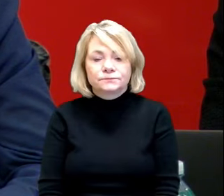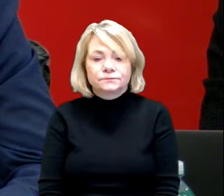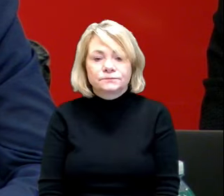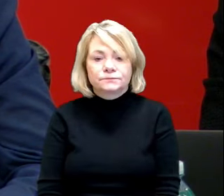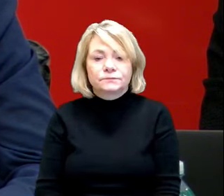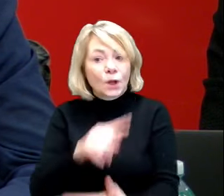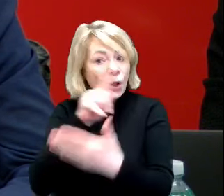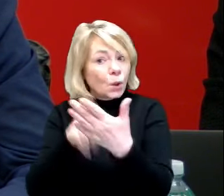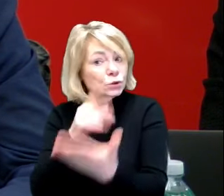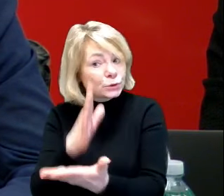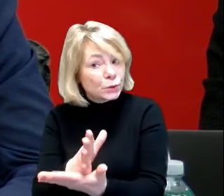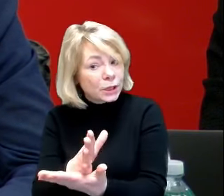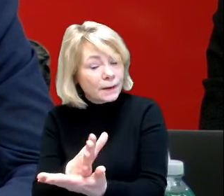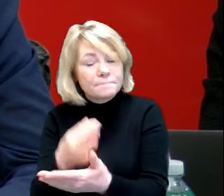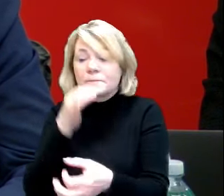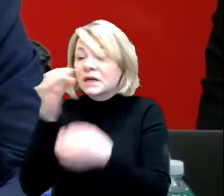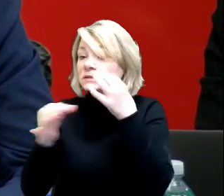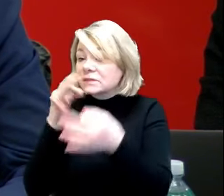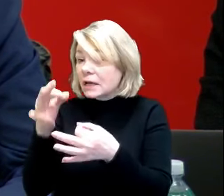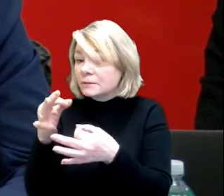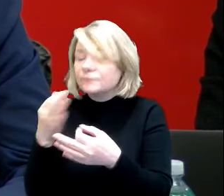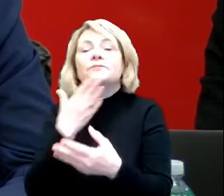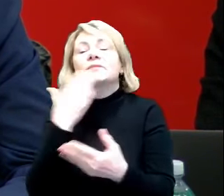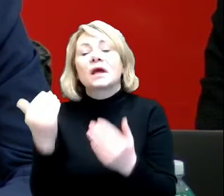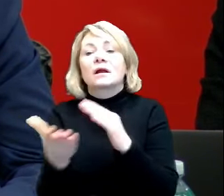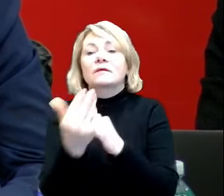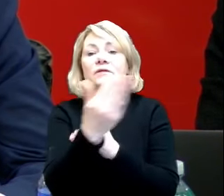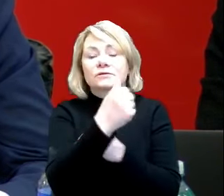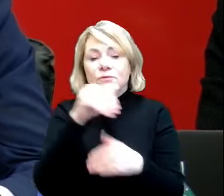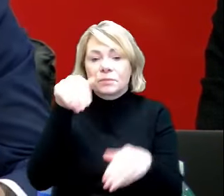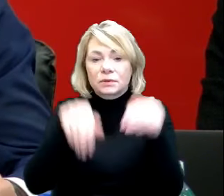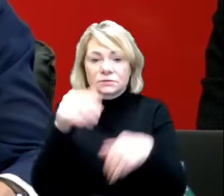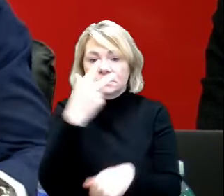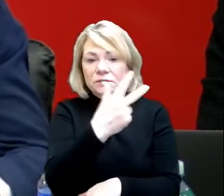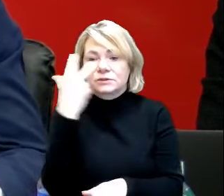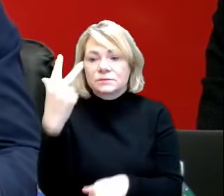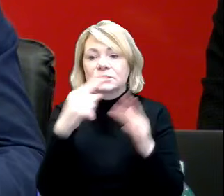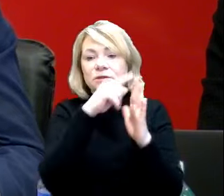pasisakymų nėra kviečiu balsuoti 33 klausimo